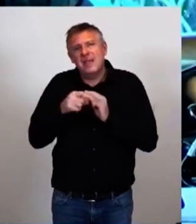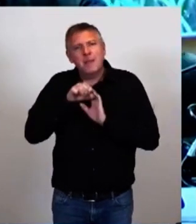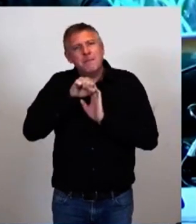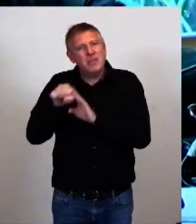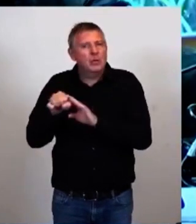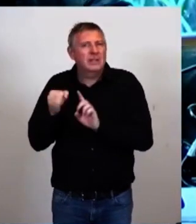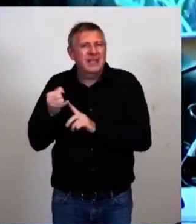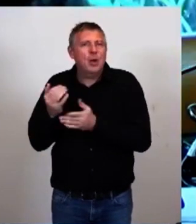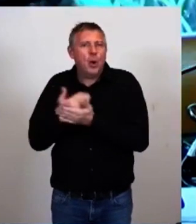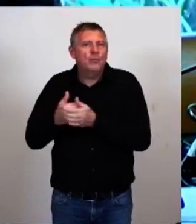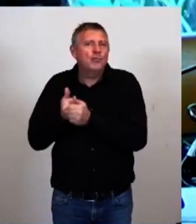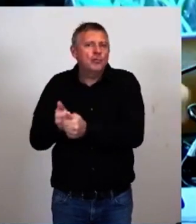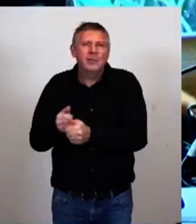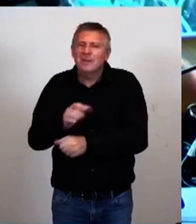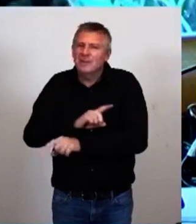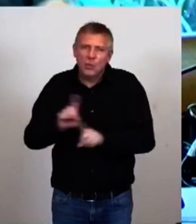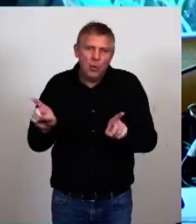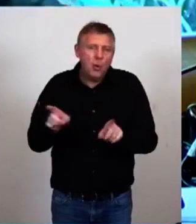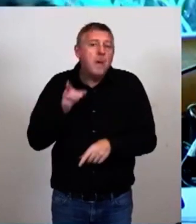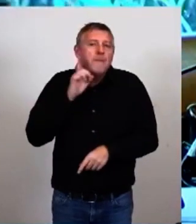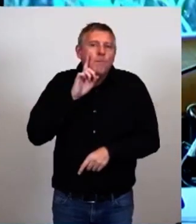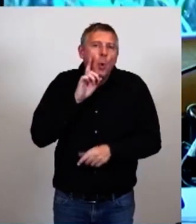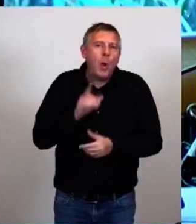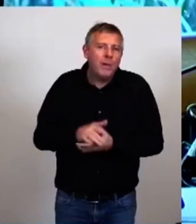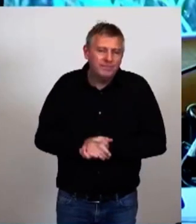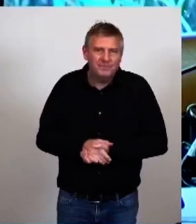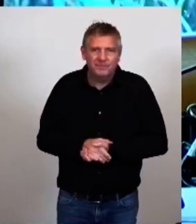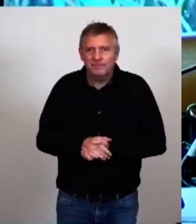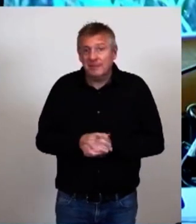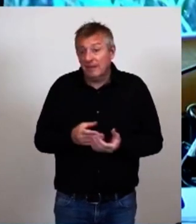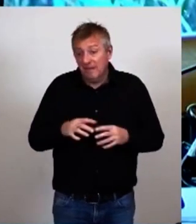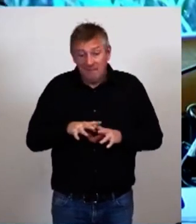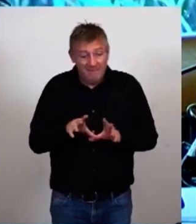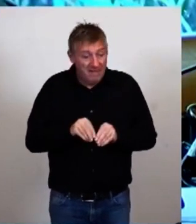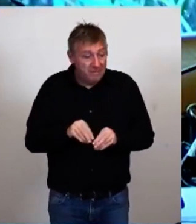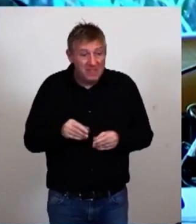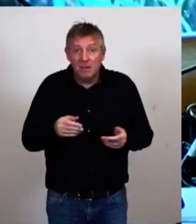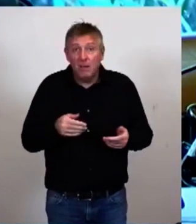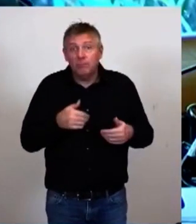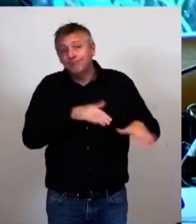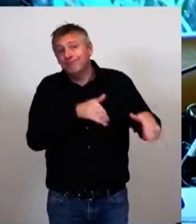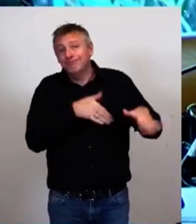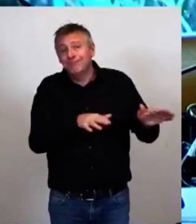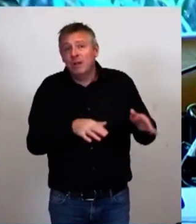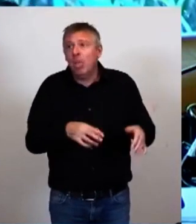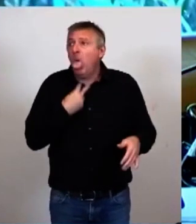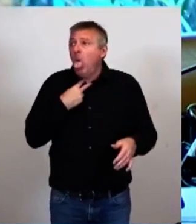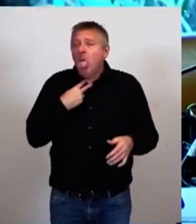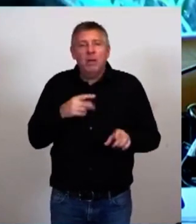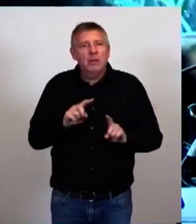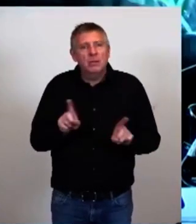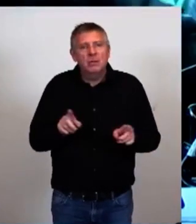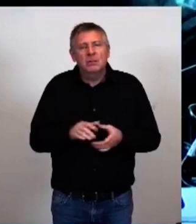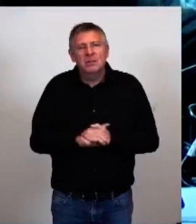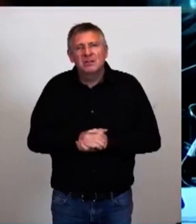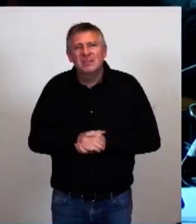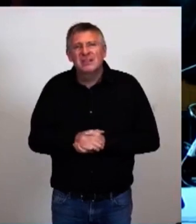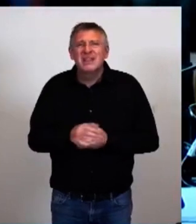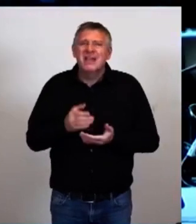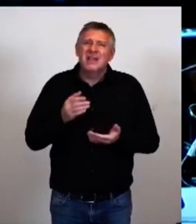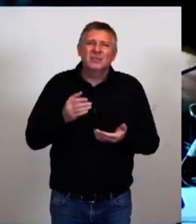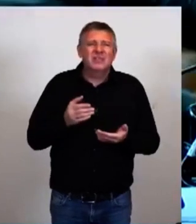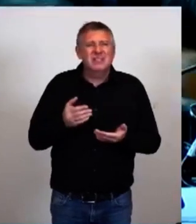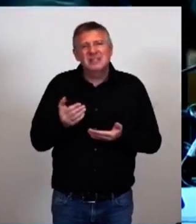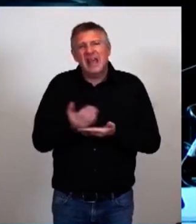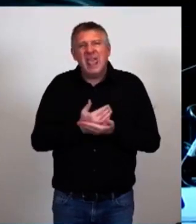prépondérant. Pourquoi? Tout simplement parce qu'aucune famille ne doit être lésée, j'ai envie de dire surtout pas les familles dites de la classe